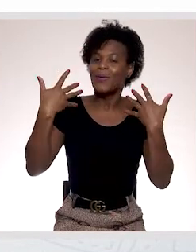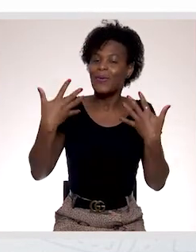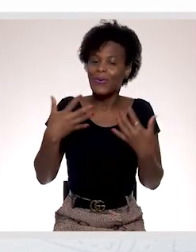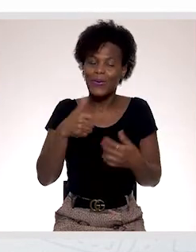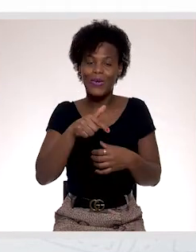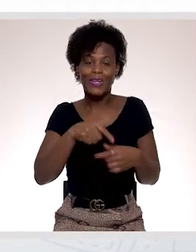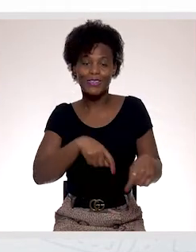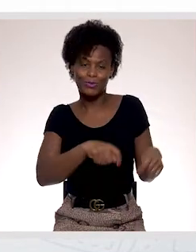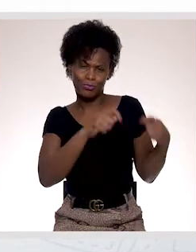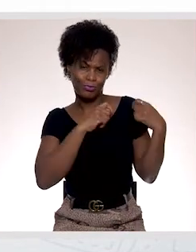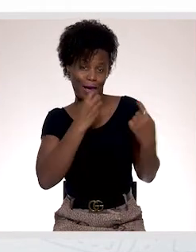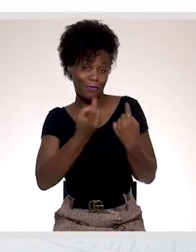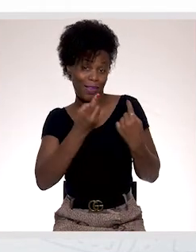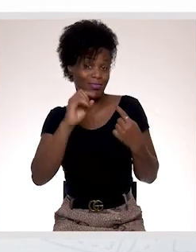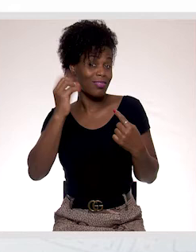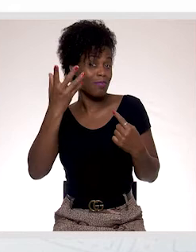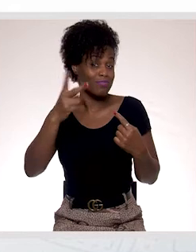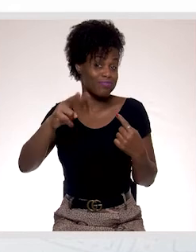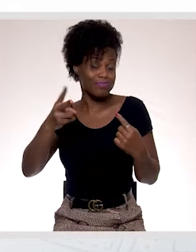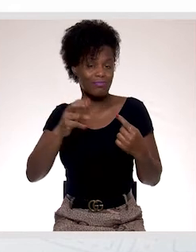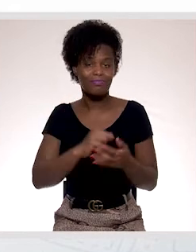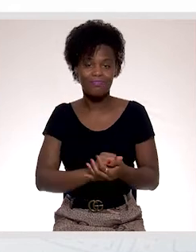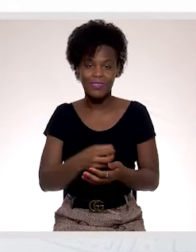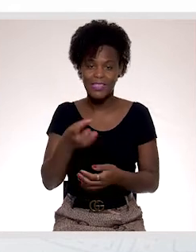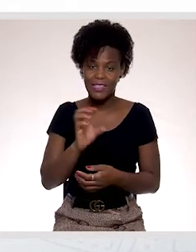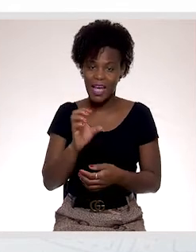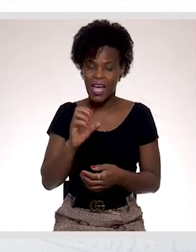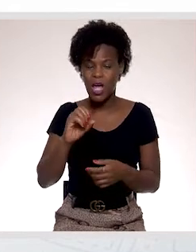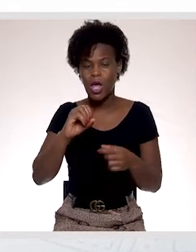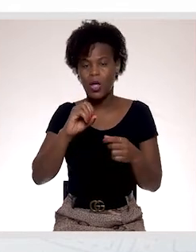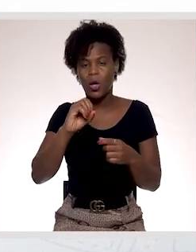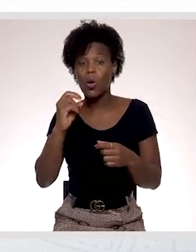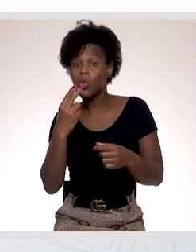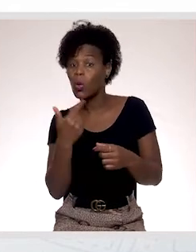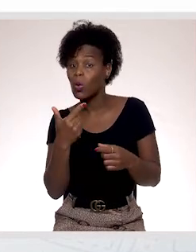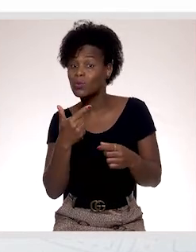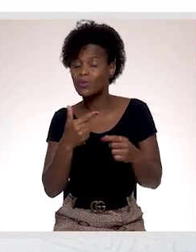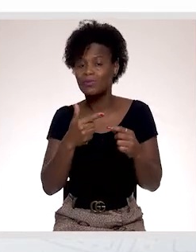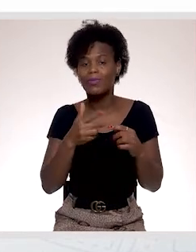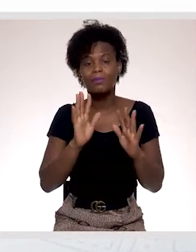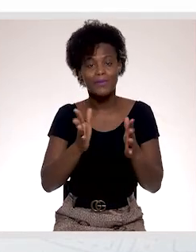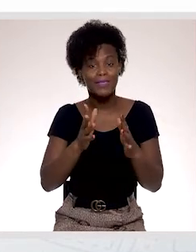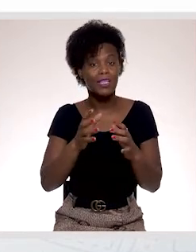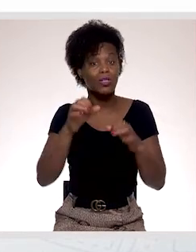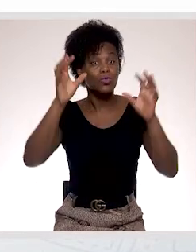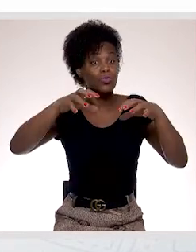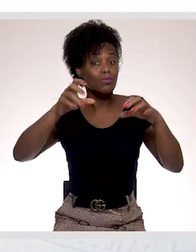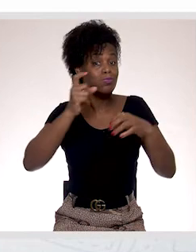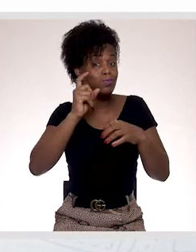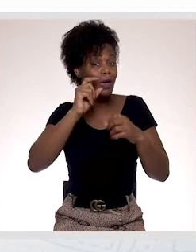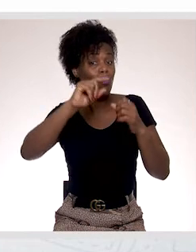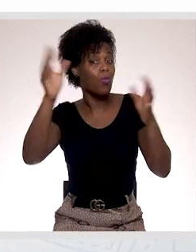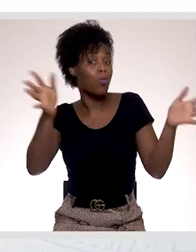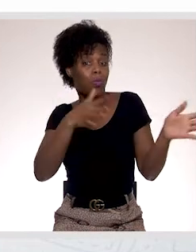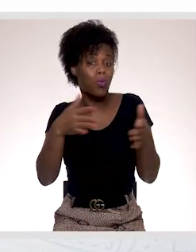couvert, le temps est variable. C. En automne, il faut se protéger de la pluie et du vent.